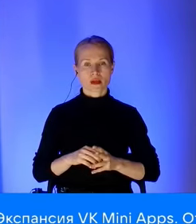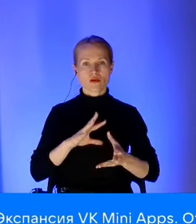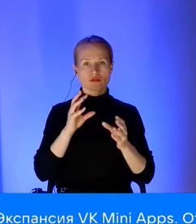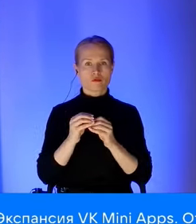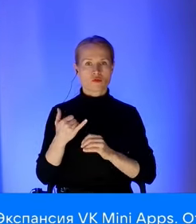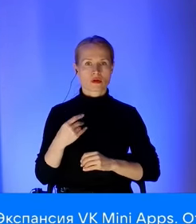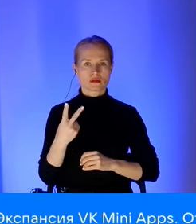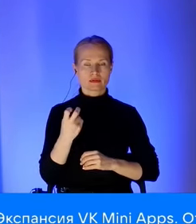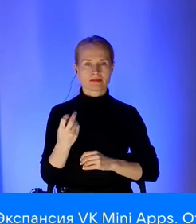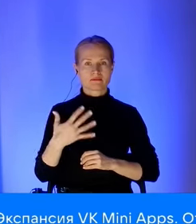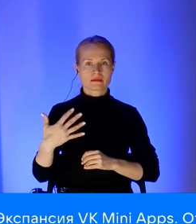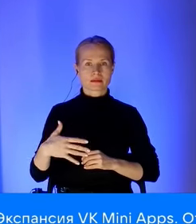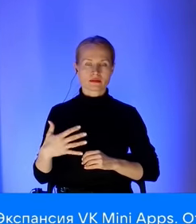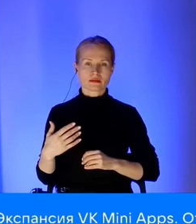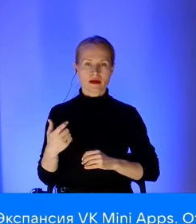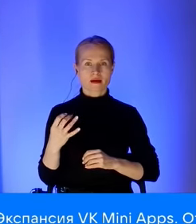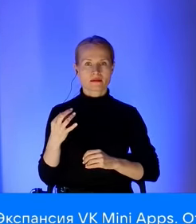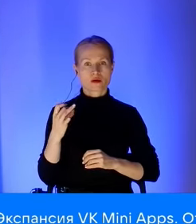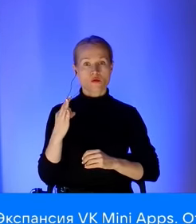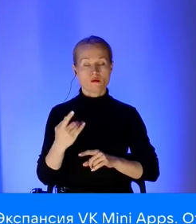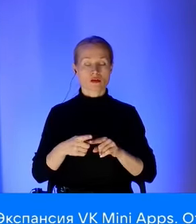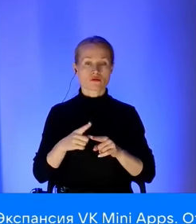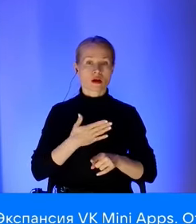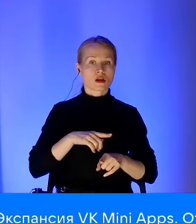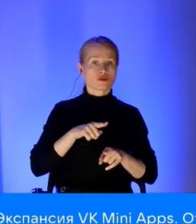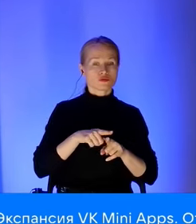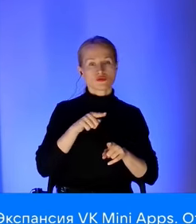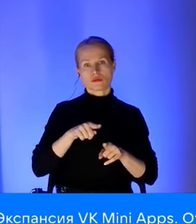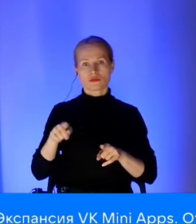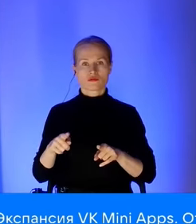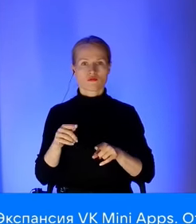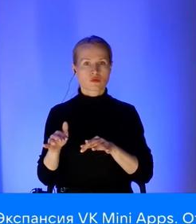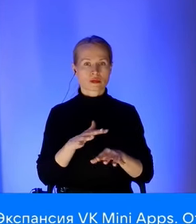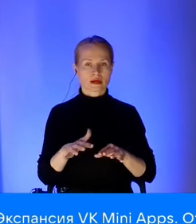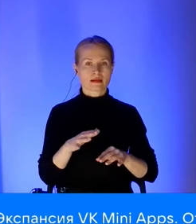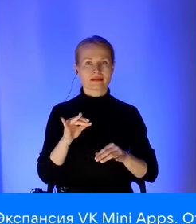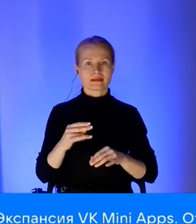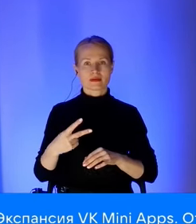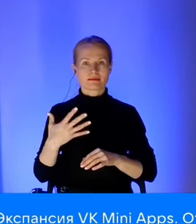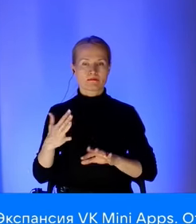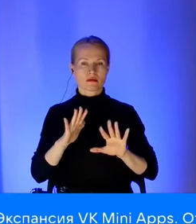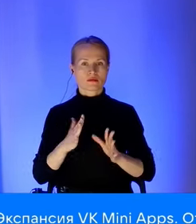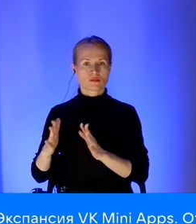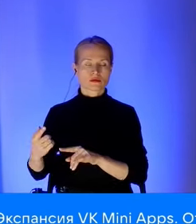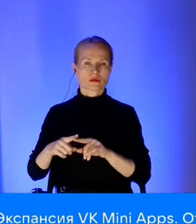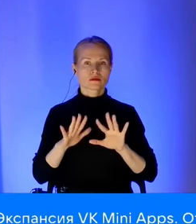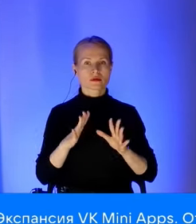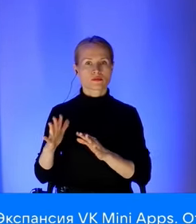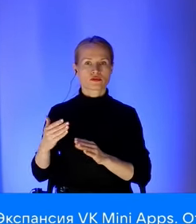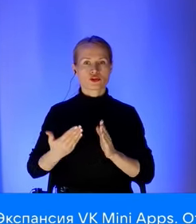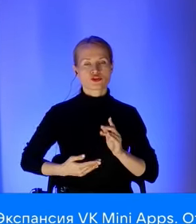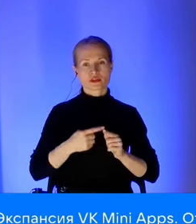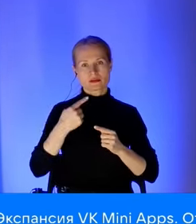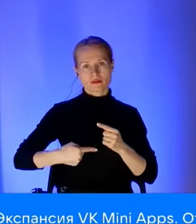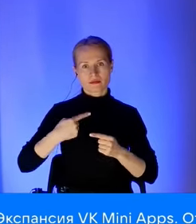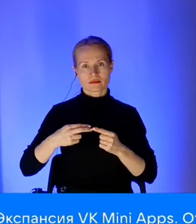нас порядка 250 хендлеров, которые реализуют ту или иную функциональность платформы. И 25 событий, как правило, это события жизненного цикла,